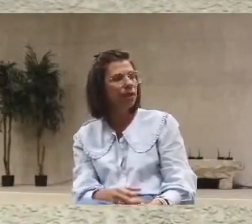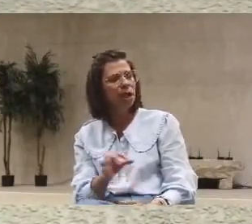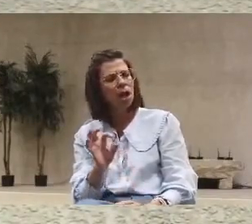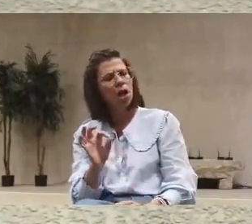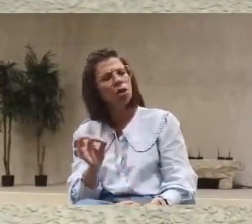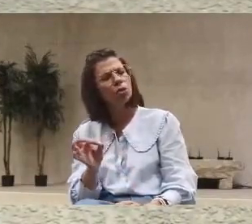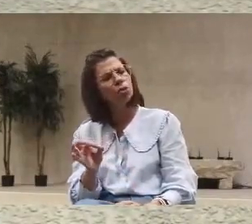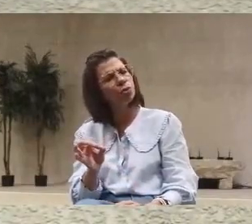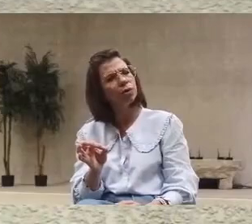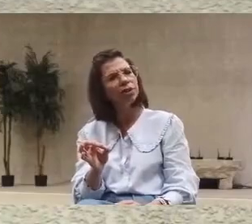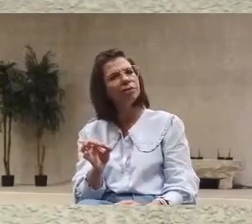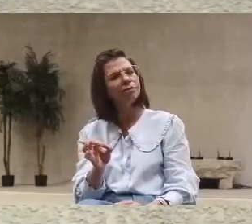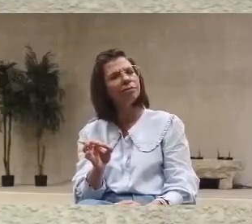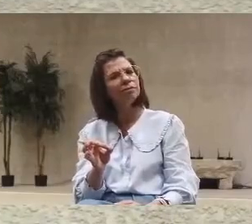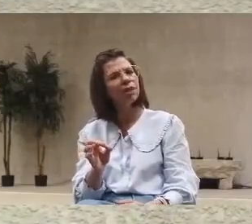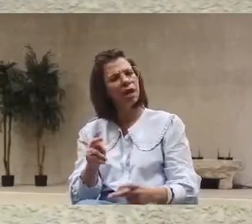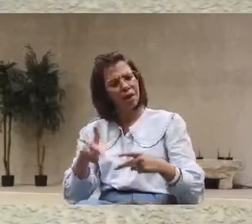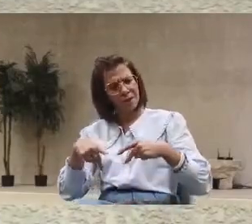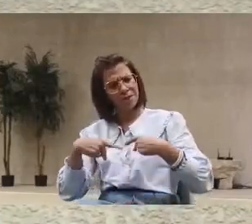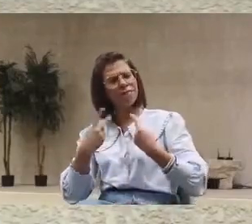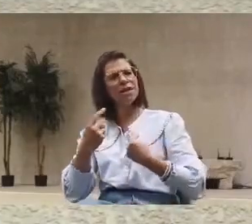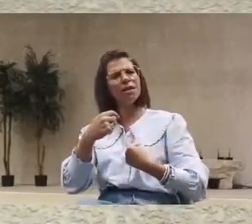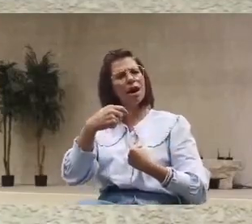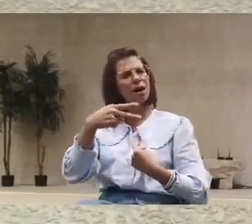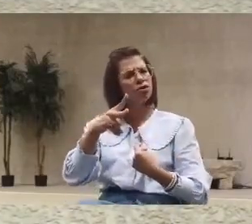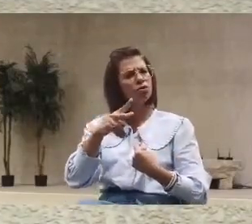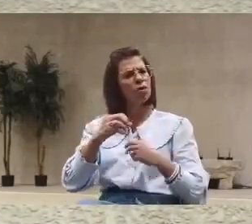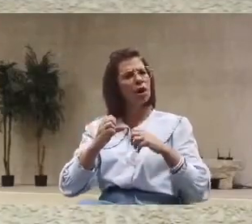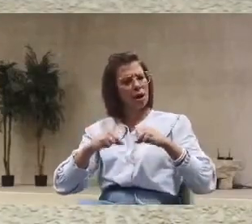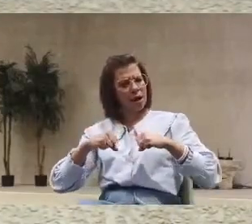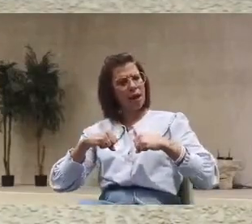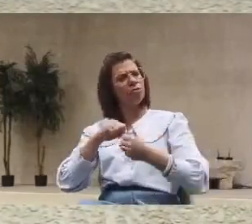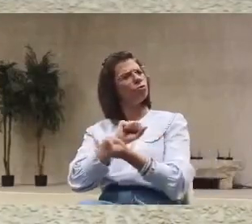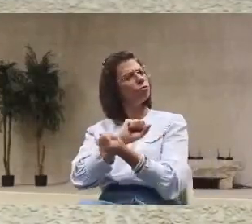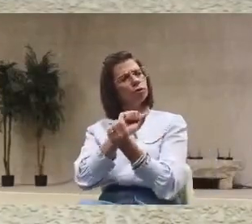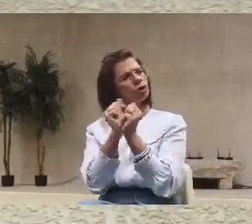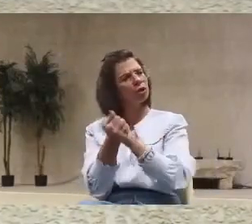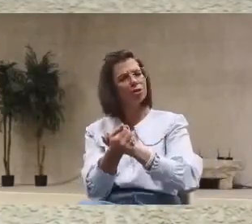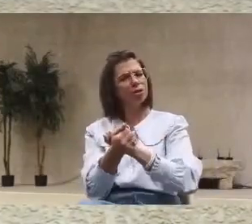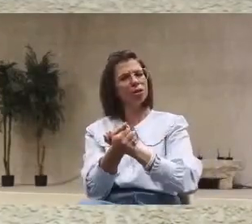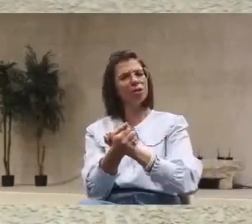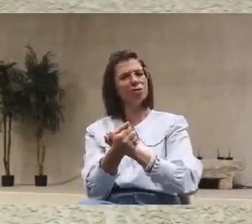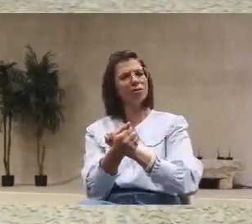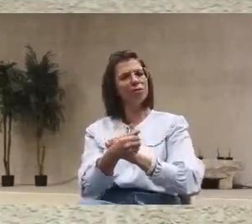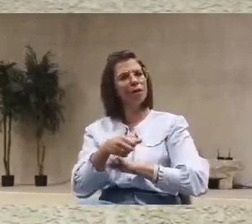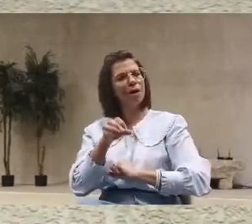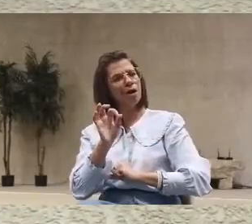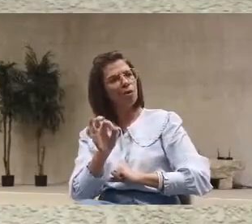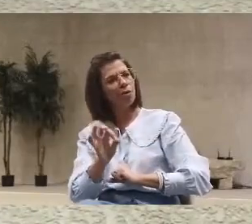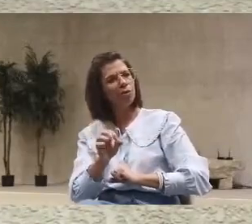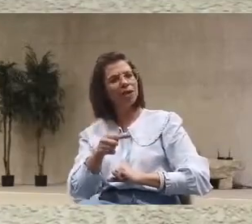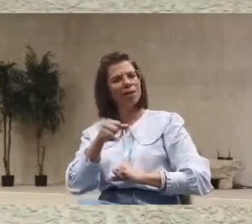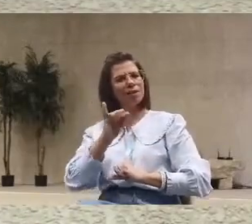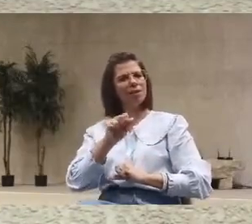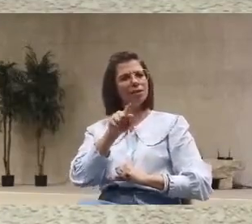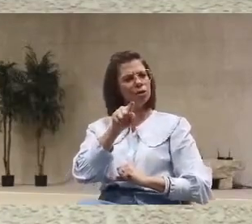tu te remets à Dieu si tu cherches le royaume si tu veux devenir messager du royaume